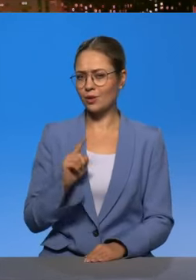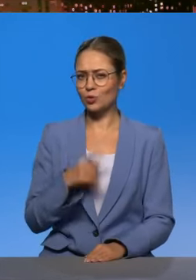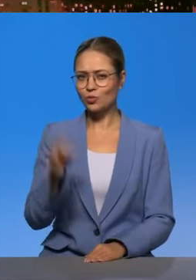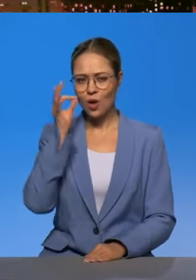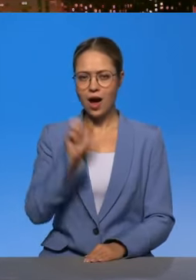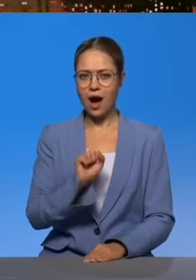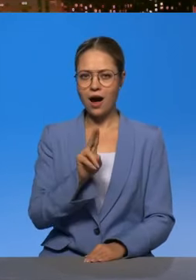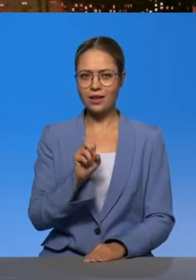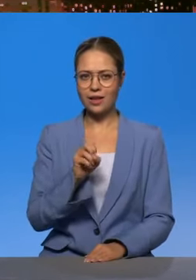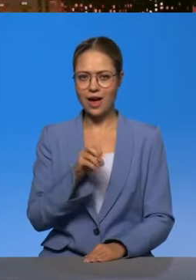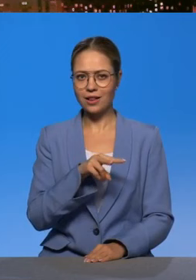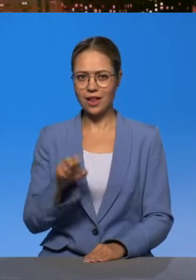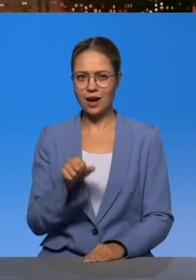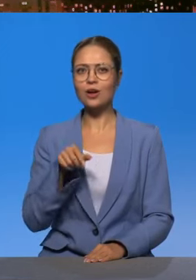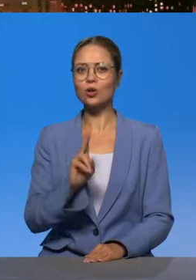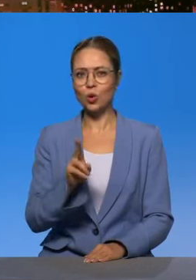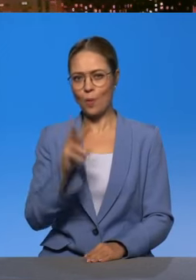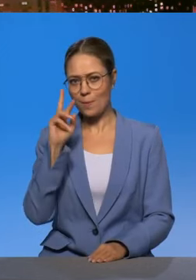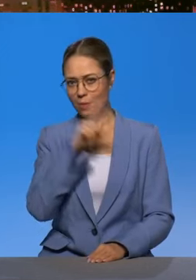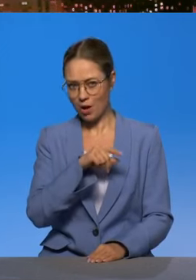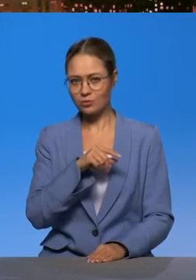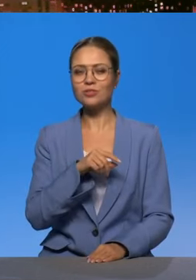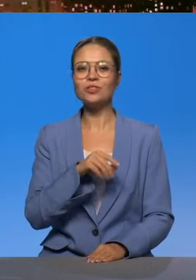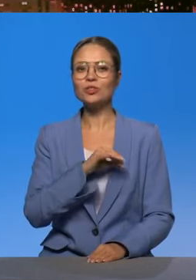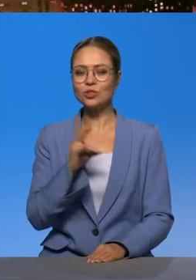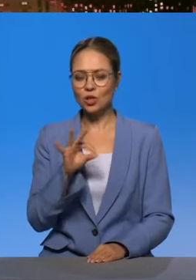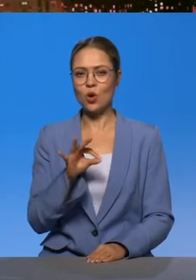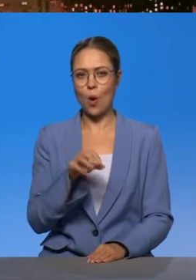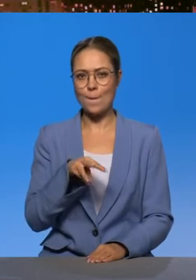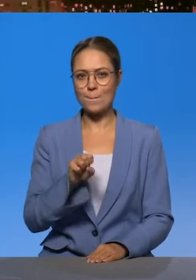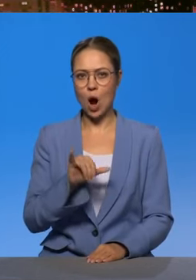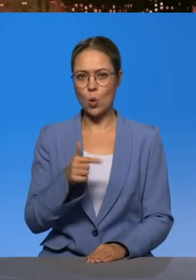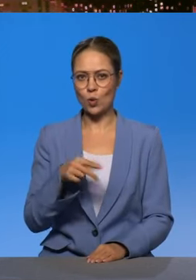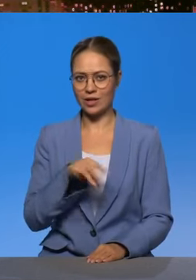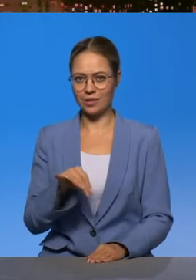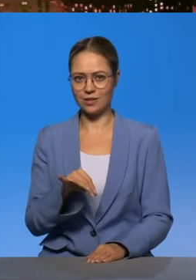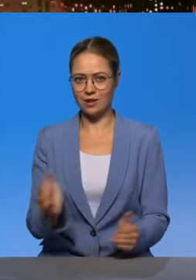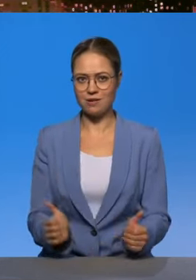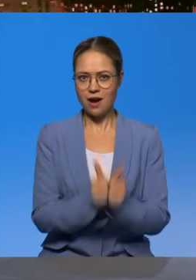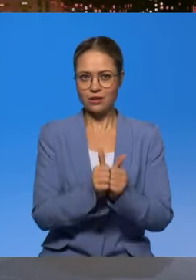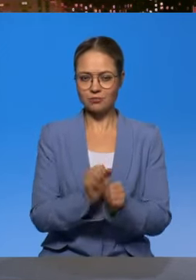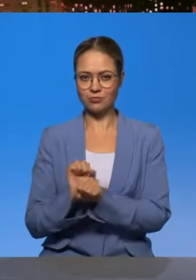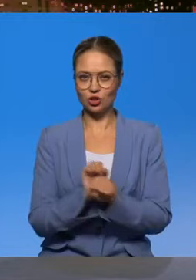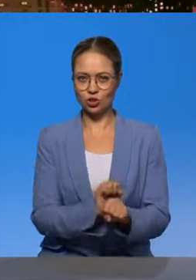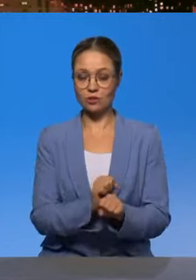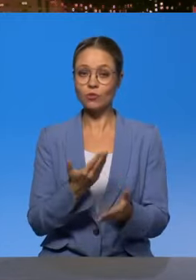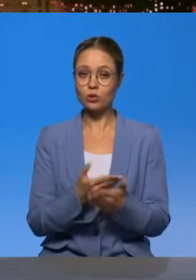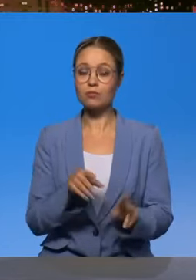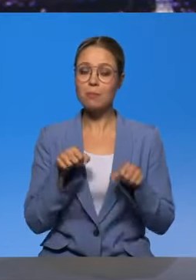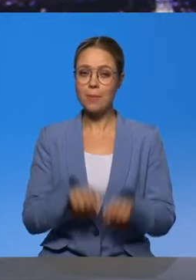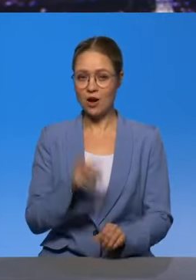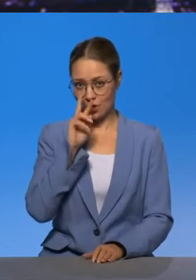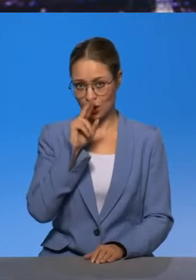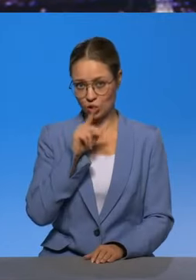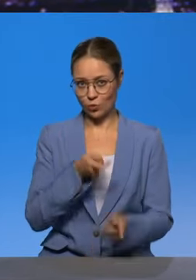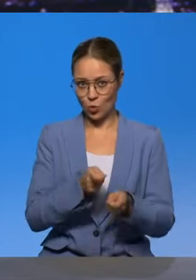который промахнулся, но рядом с ним стал Маугли. На защиту тогда, да. Право на ошибку руководителей, как вот в данной ситуации. Опять же, ну